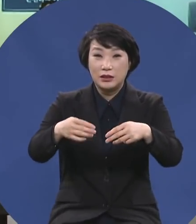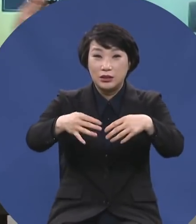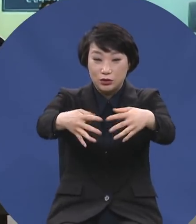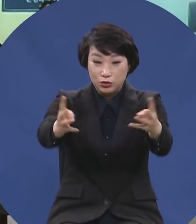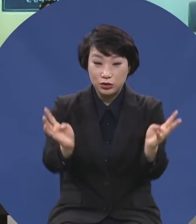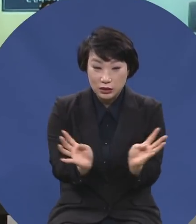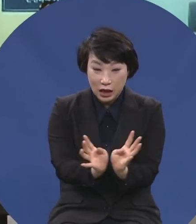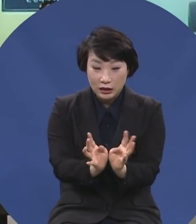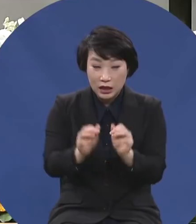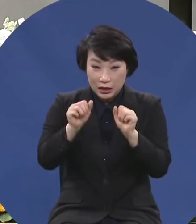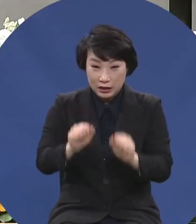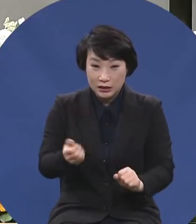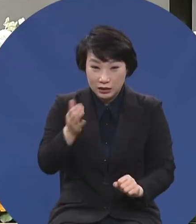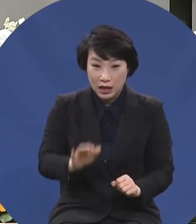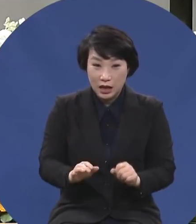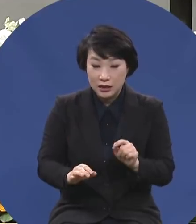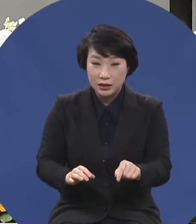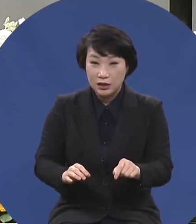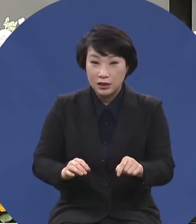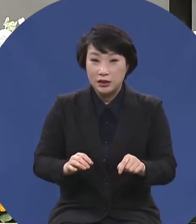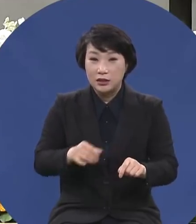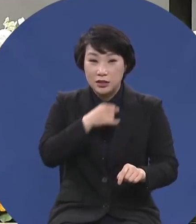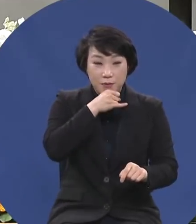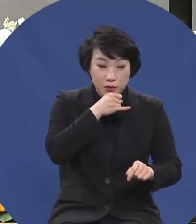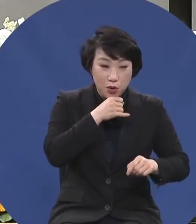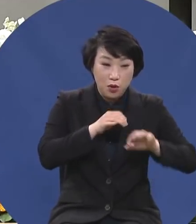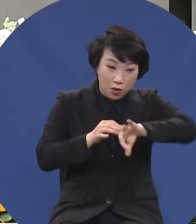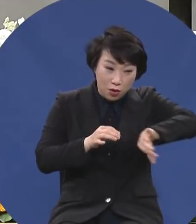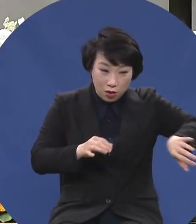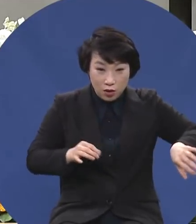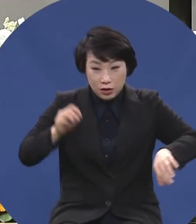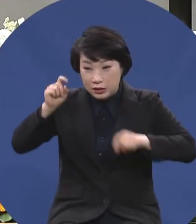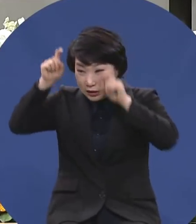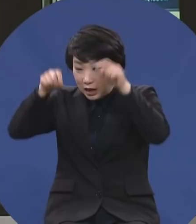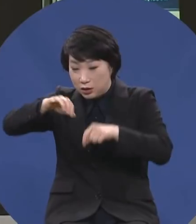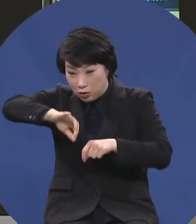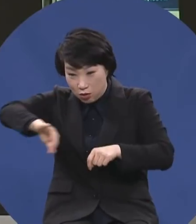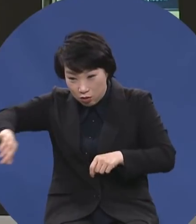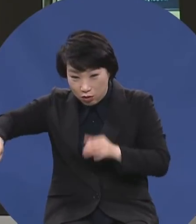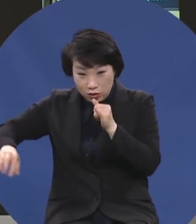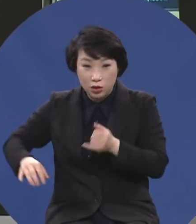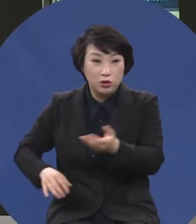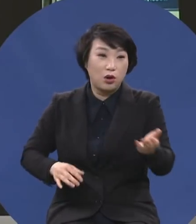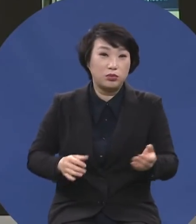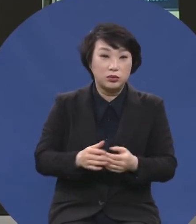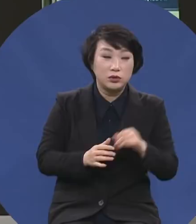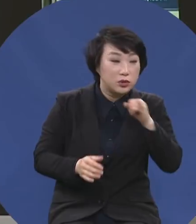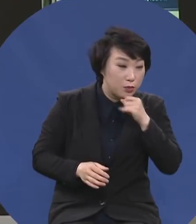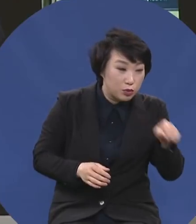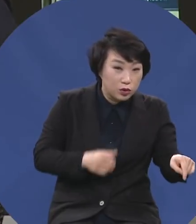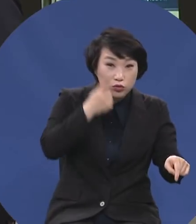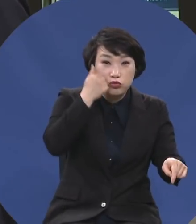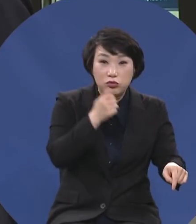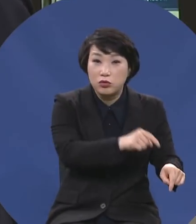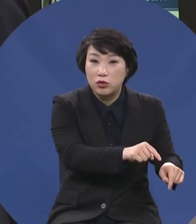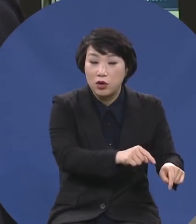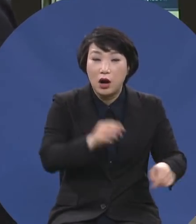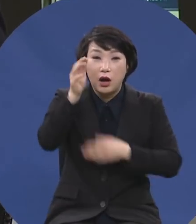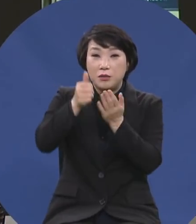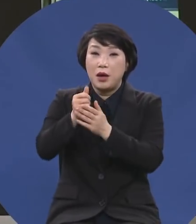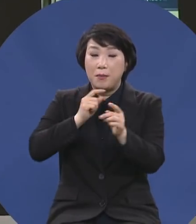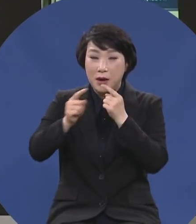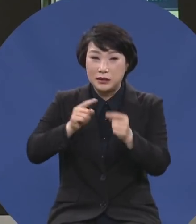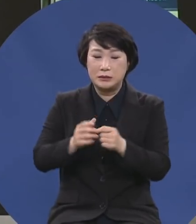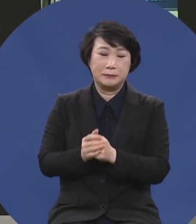염소를 딱 하려고 염소는 왼편에 두고 양은 오른편에 뒀으니, 여러분 염소가 누구요? 하나님